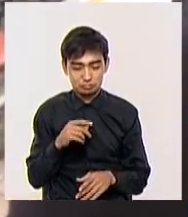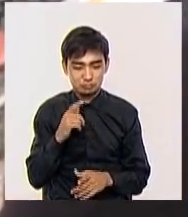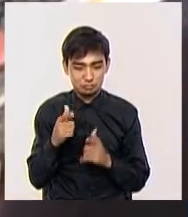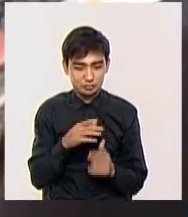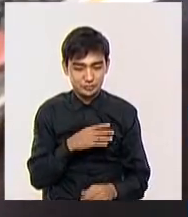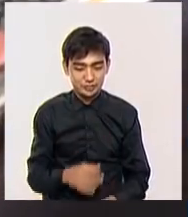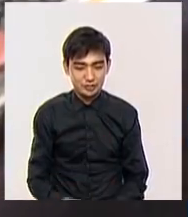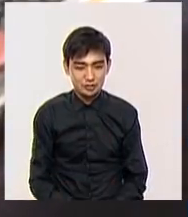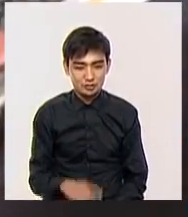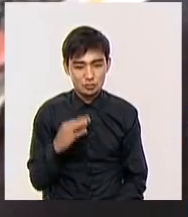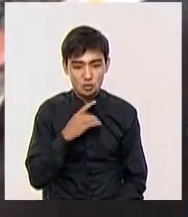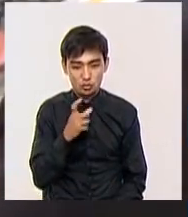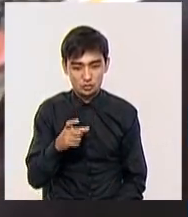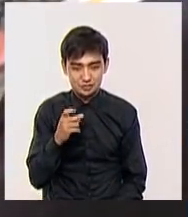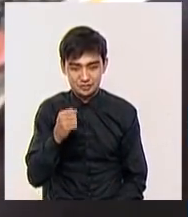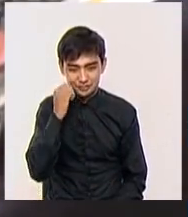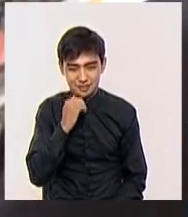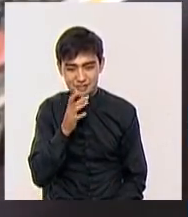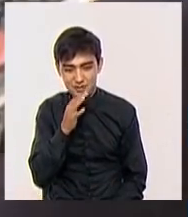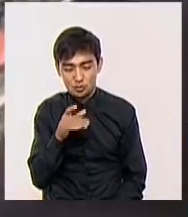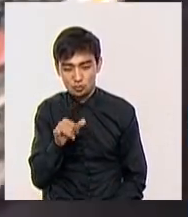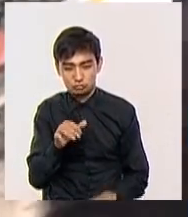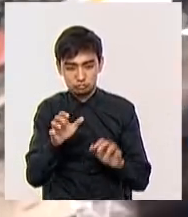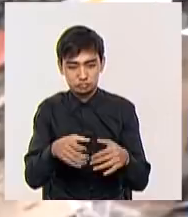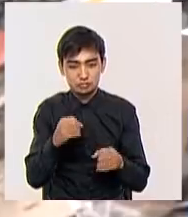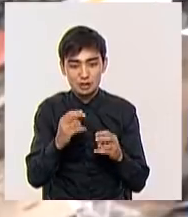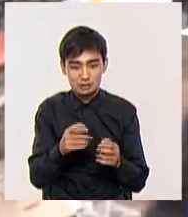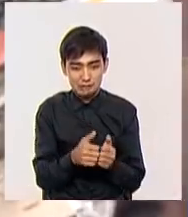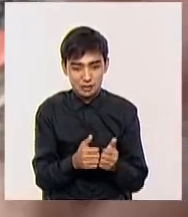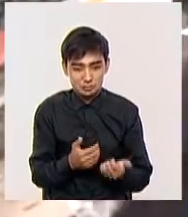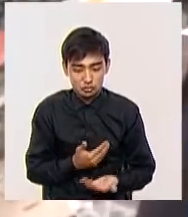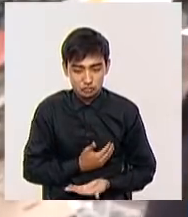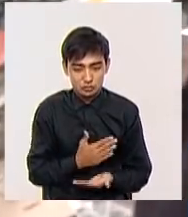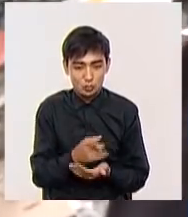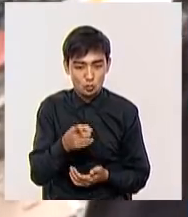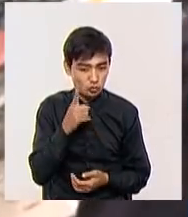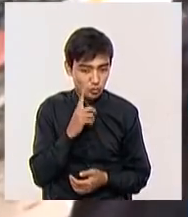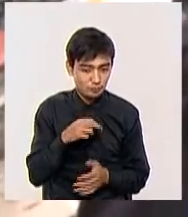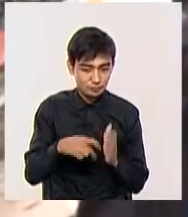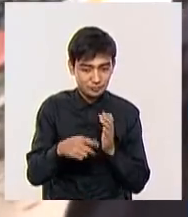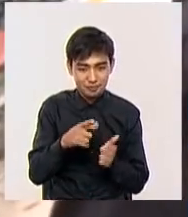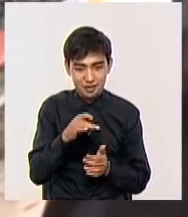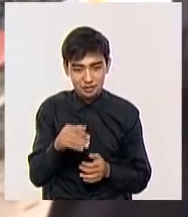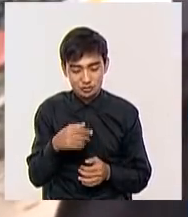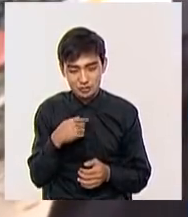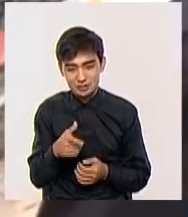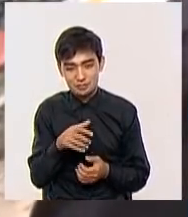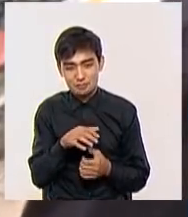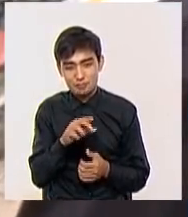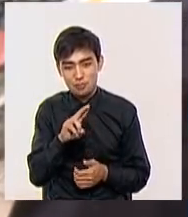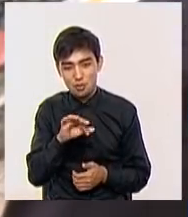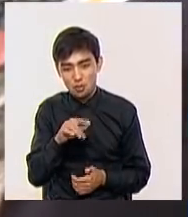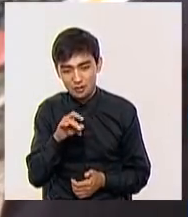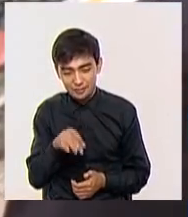обидеть столько людей, в основном пожилого возраста? Они все рядышком живут, им это очень удобно. У многих погреба здесь,